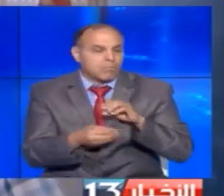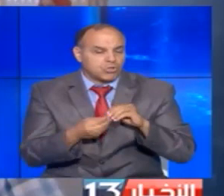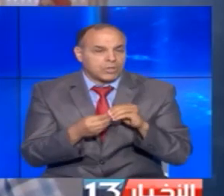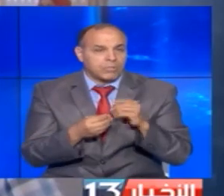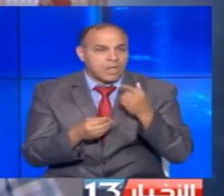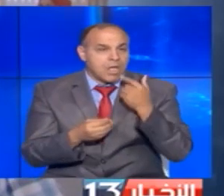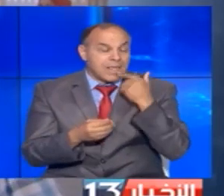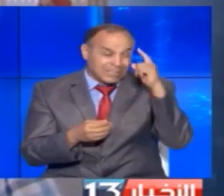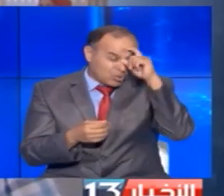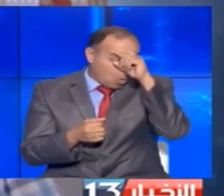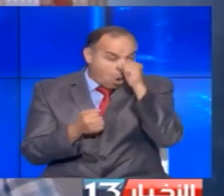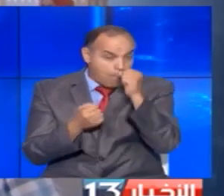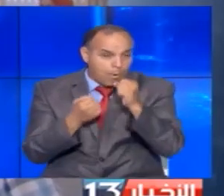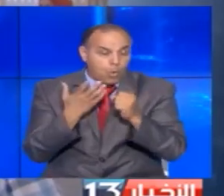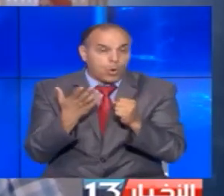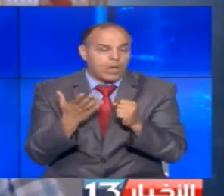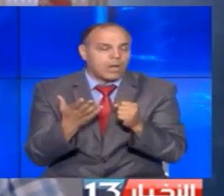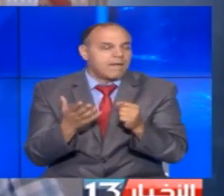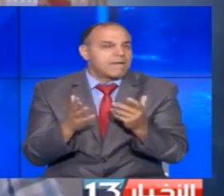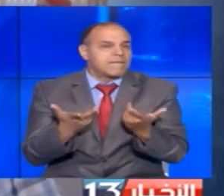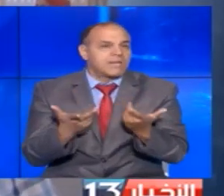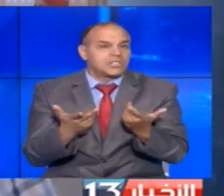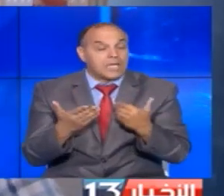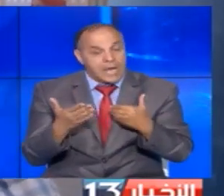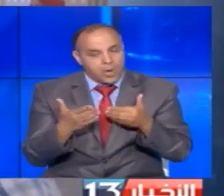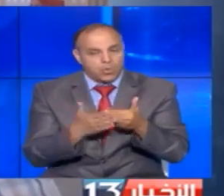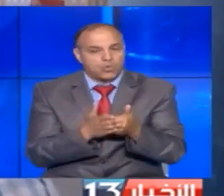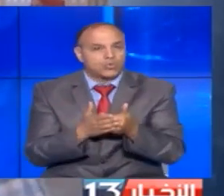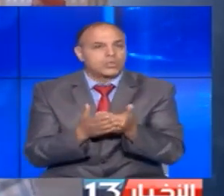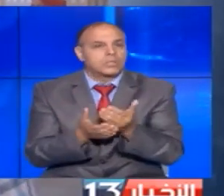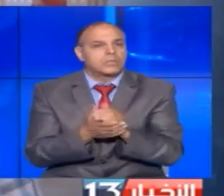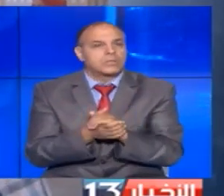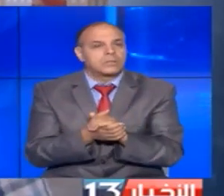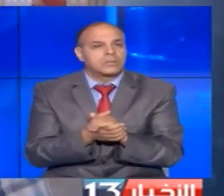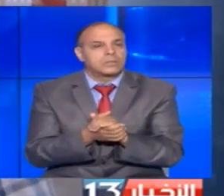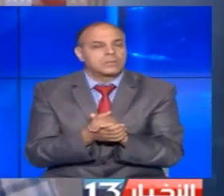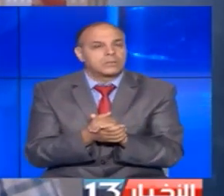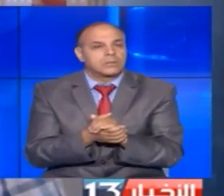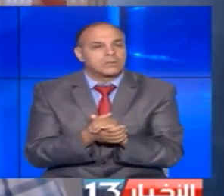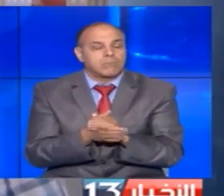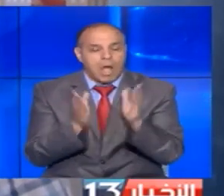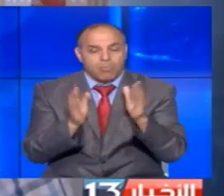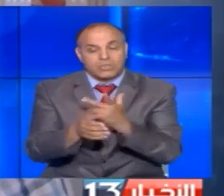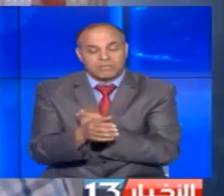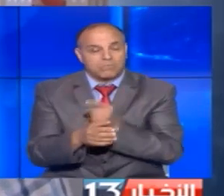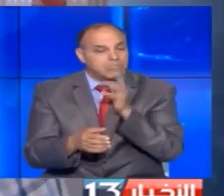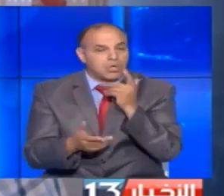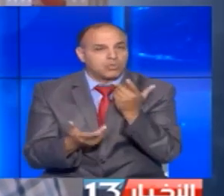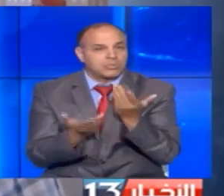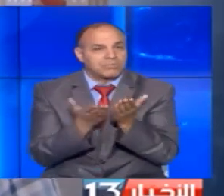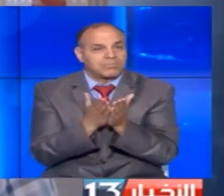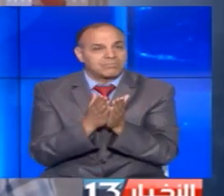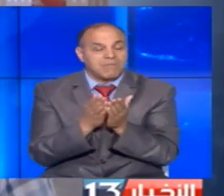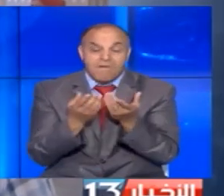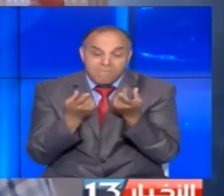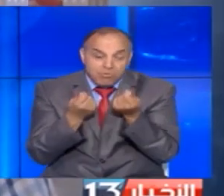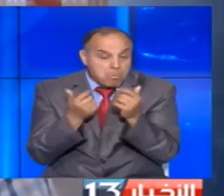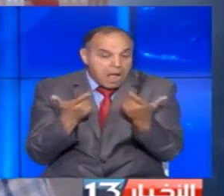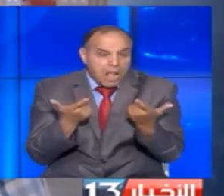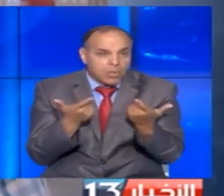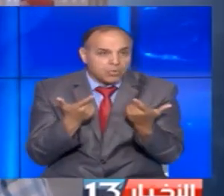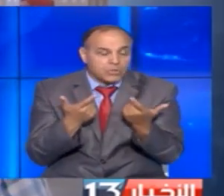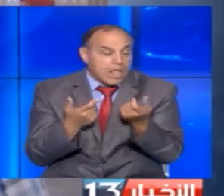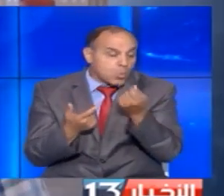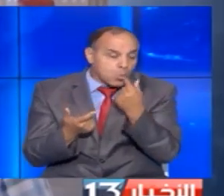القول صعوبات كبيره جدا في الوصول الى ال المستشفيات ما عندهمش الامكانيات باش